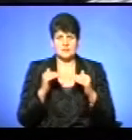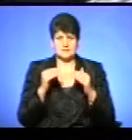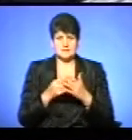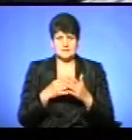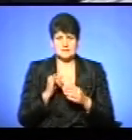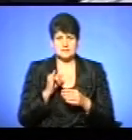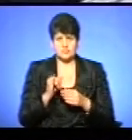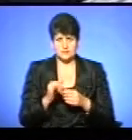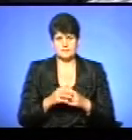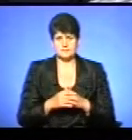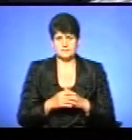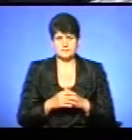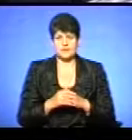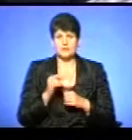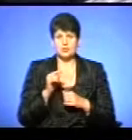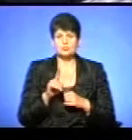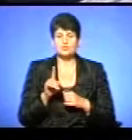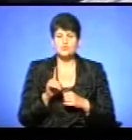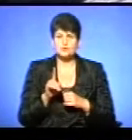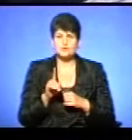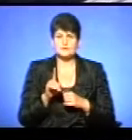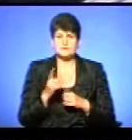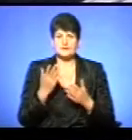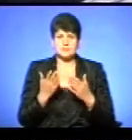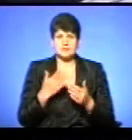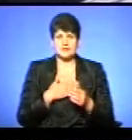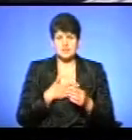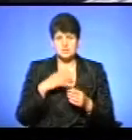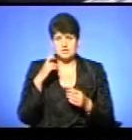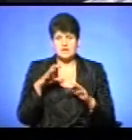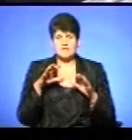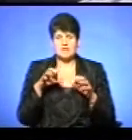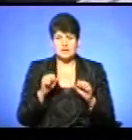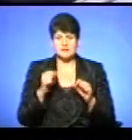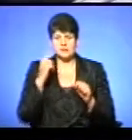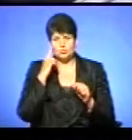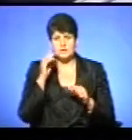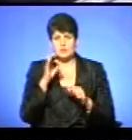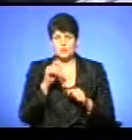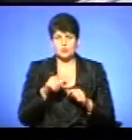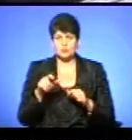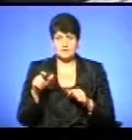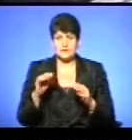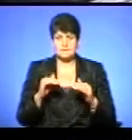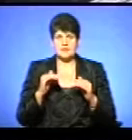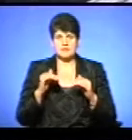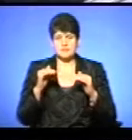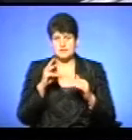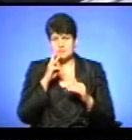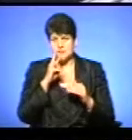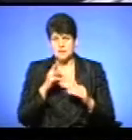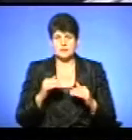що негативно. Тому що якби наша держава, влада дбала про людей, піднімала одночасно зарплати,